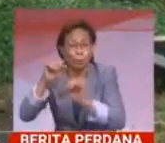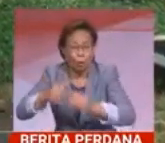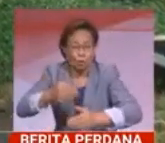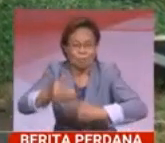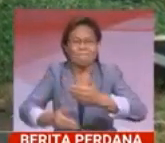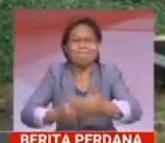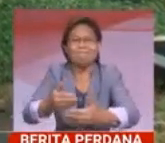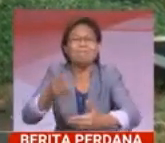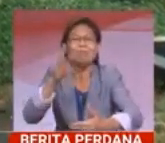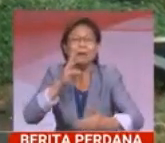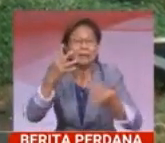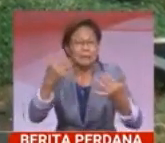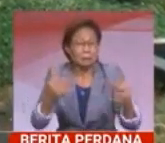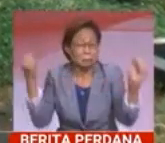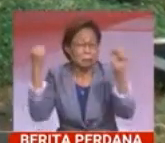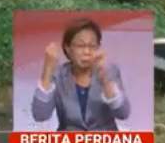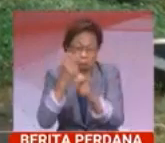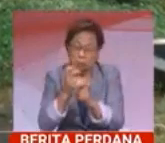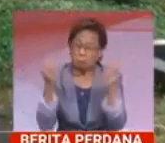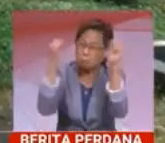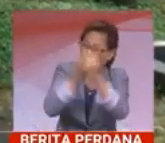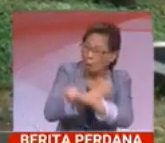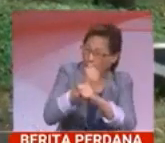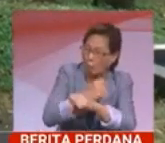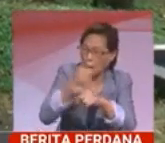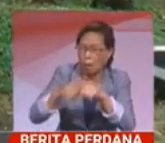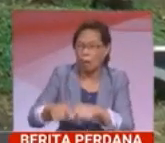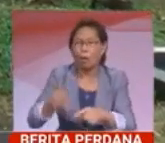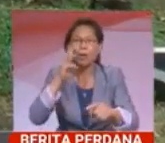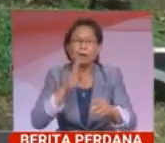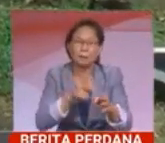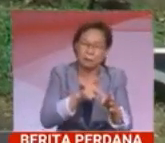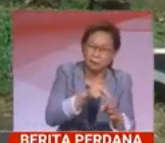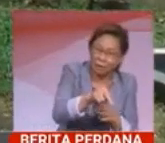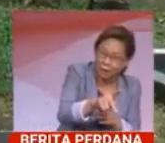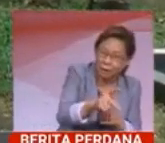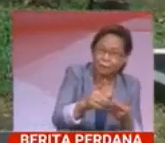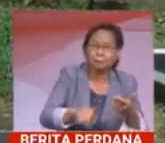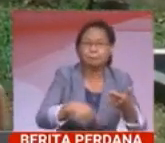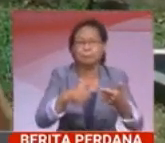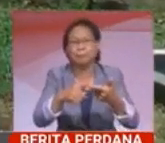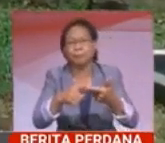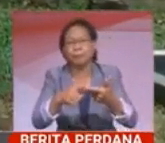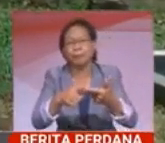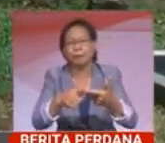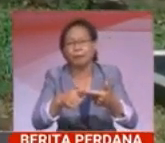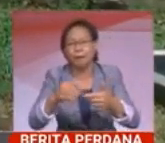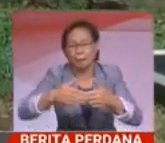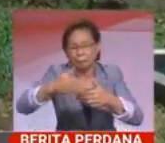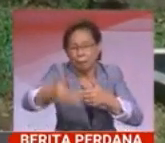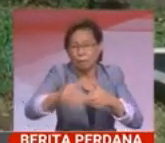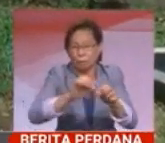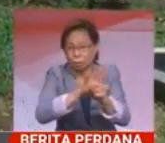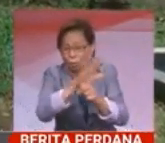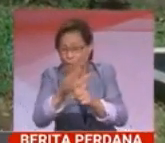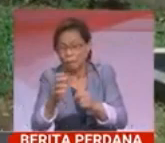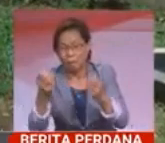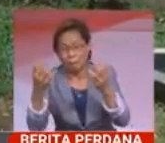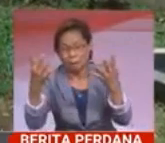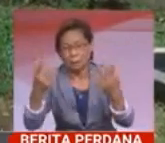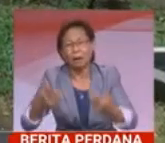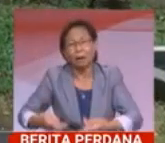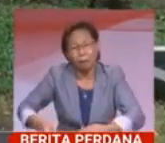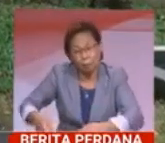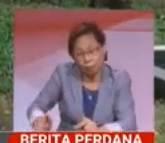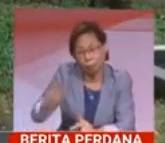sama ini dengan sabarnya pelbagai sebagai wanita bekerja y dengan by pass jokowi di ini memberi banyak